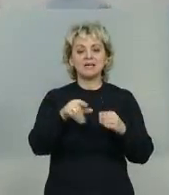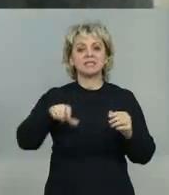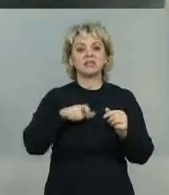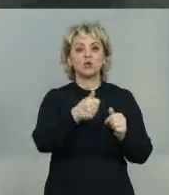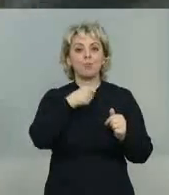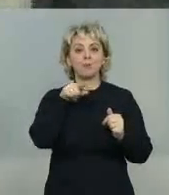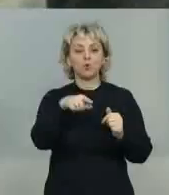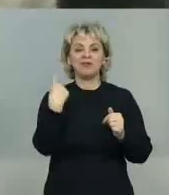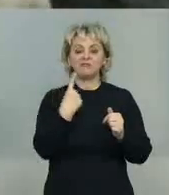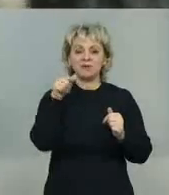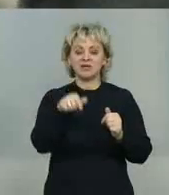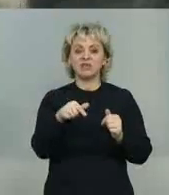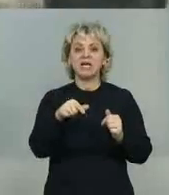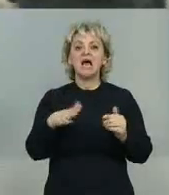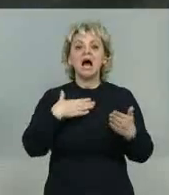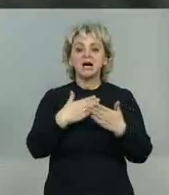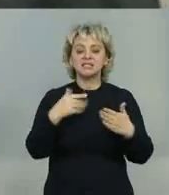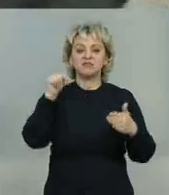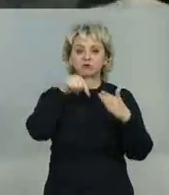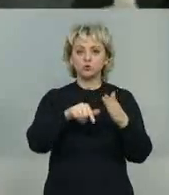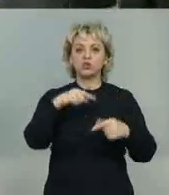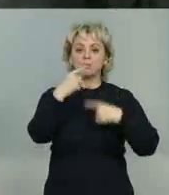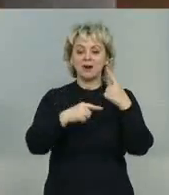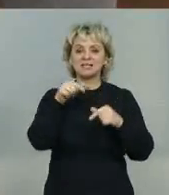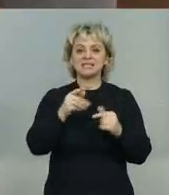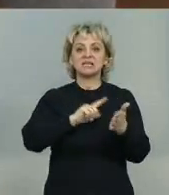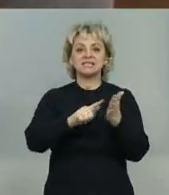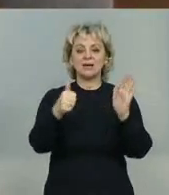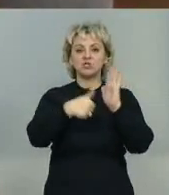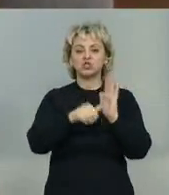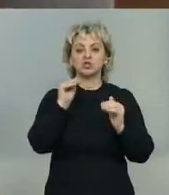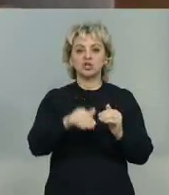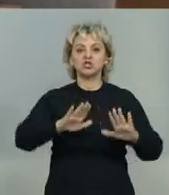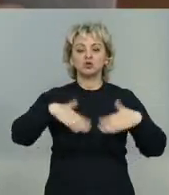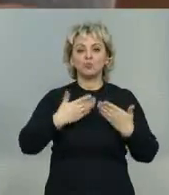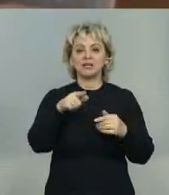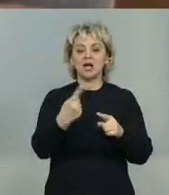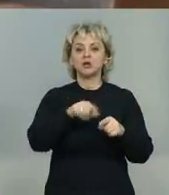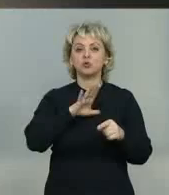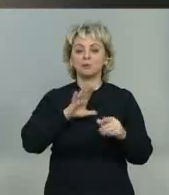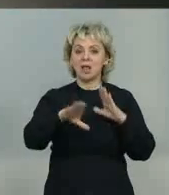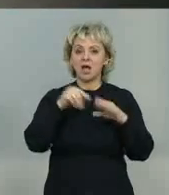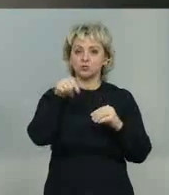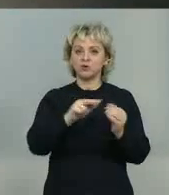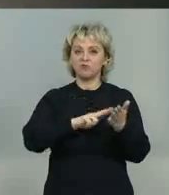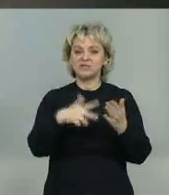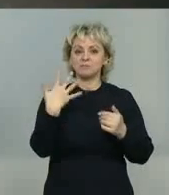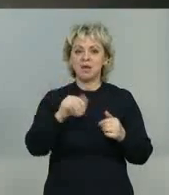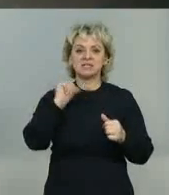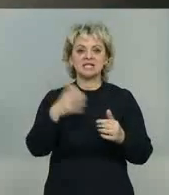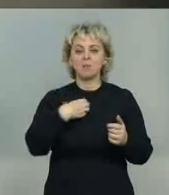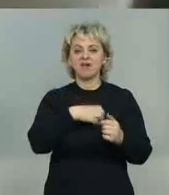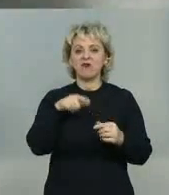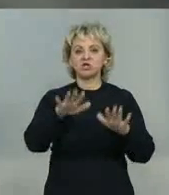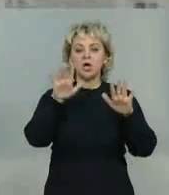Дону попробовали впервые. И люди активно включились в процесс. 76 тысяч предложений, из которых было отобрано 85 самых